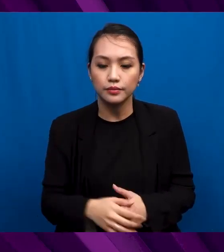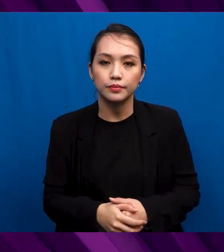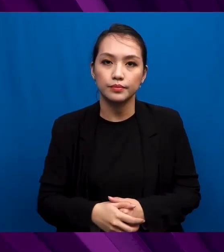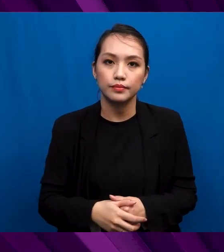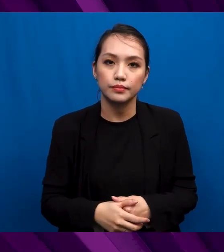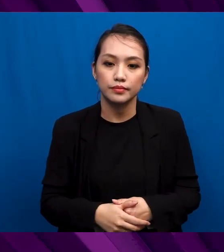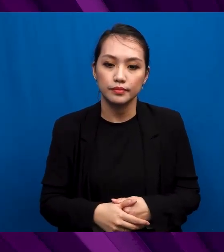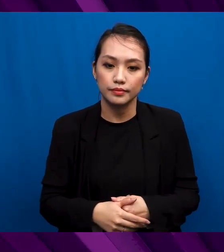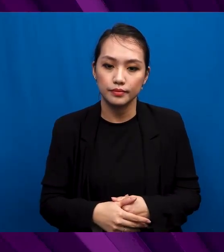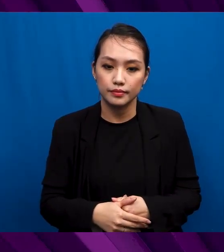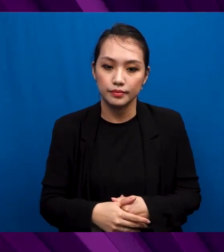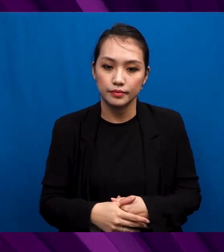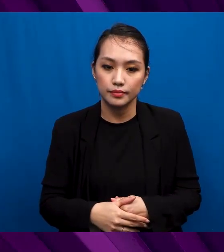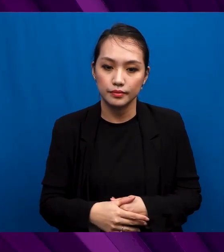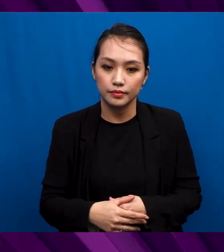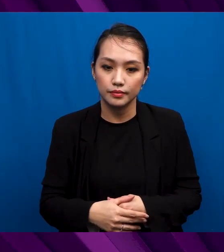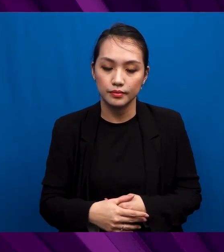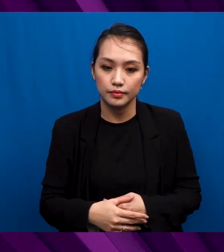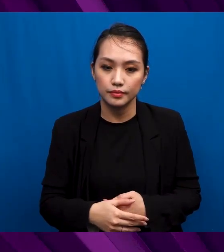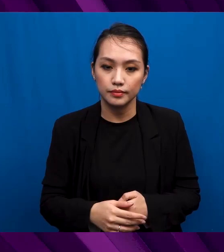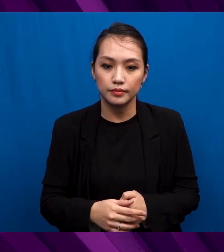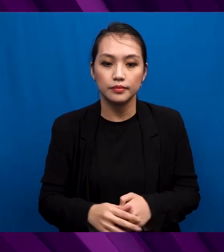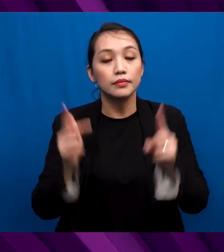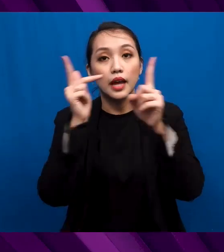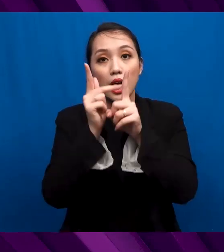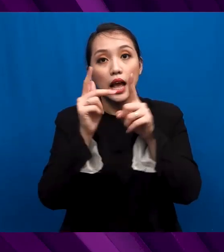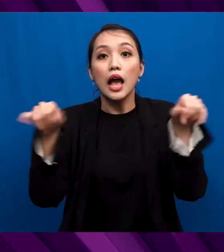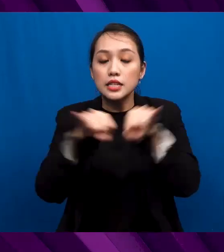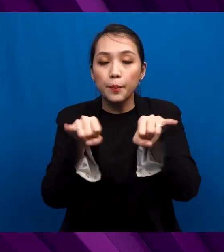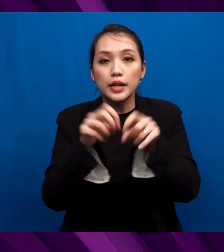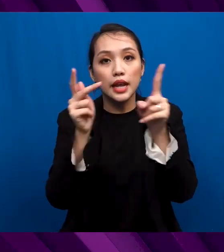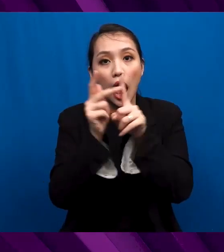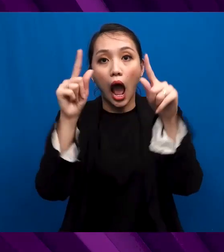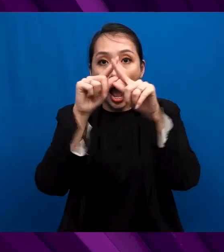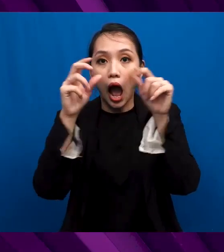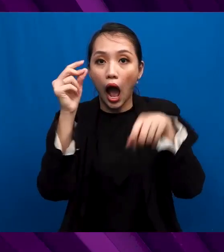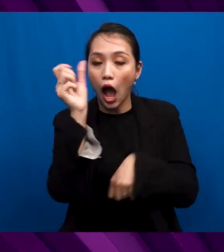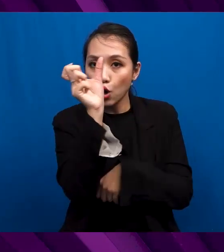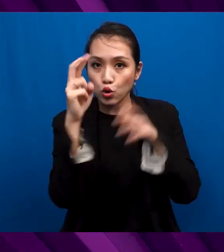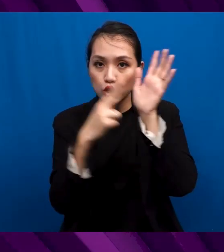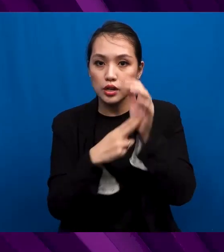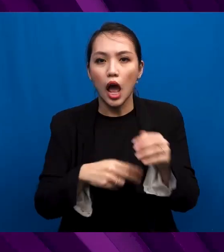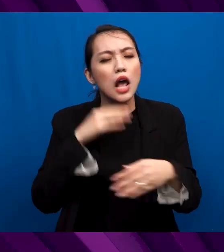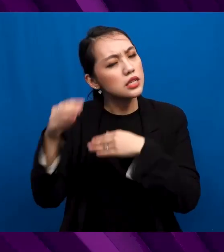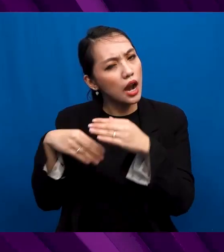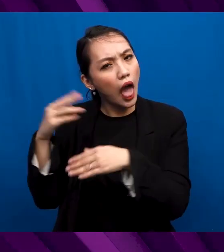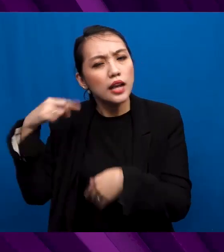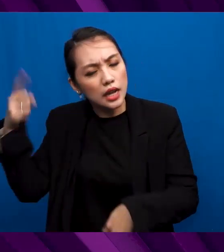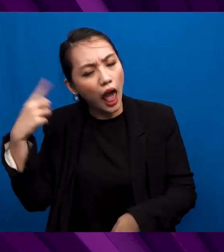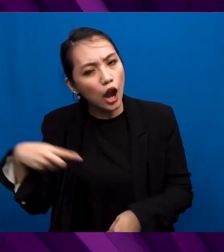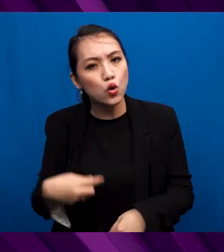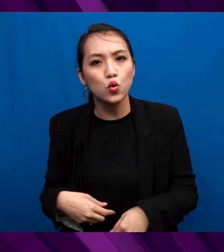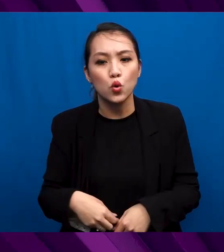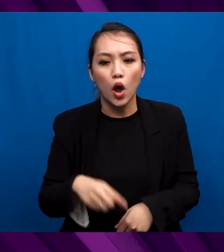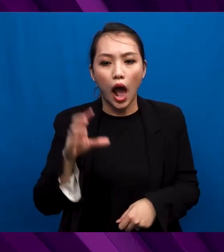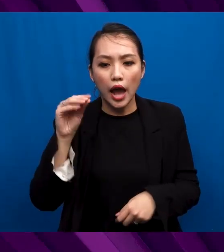ritual, mengadakan semua perayaan, semua peraturan bait suci zaman itu. Tapi Tuhan